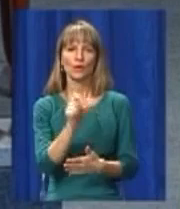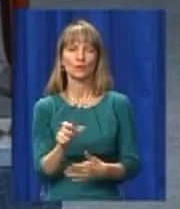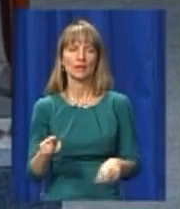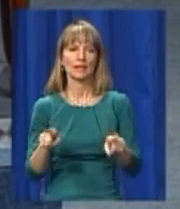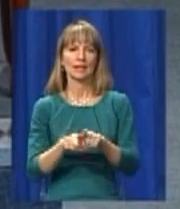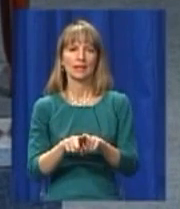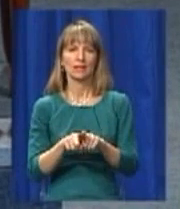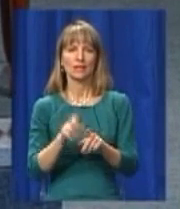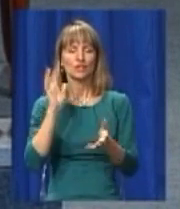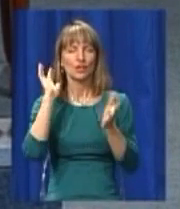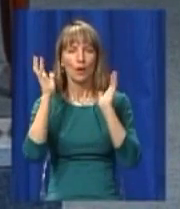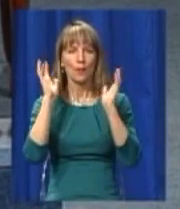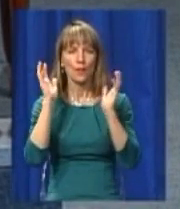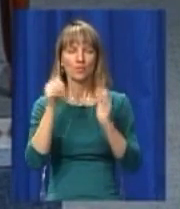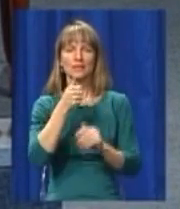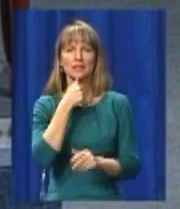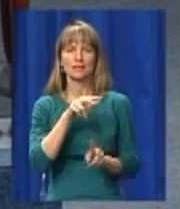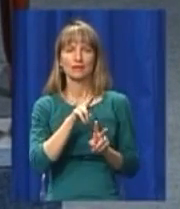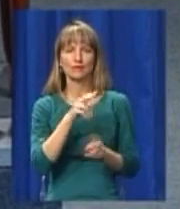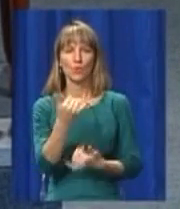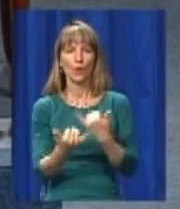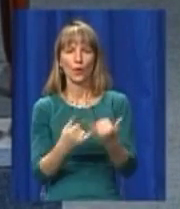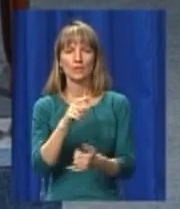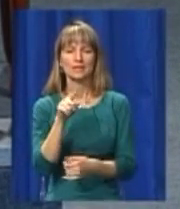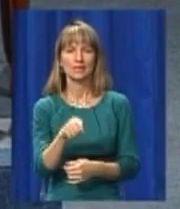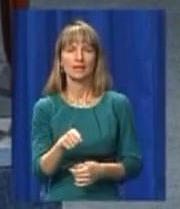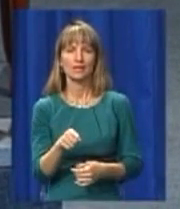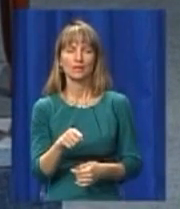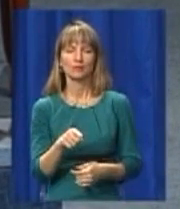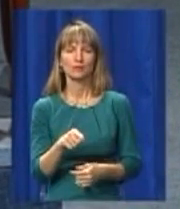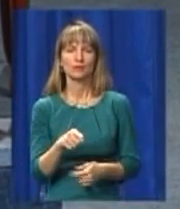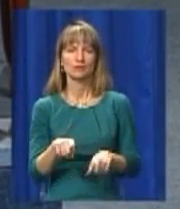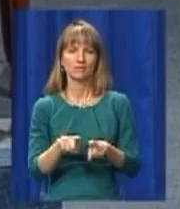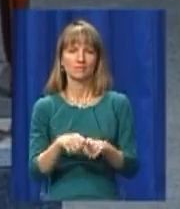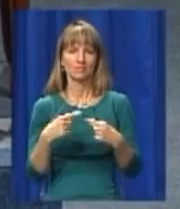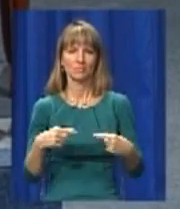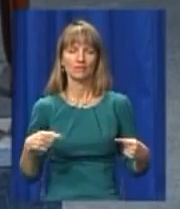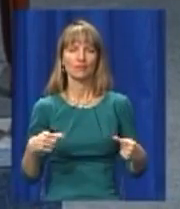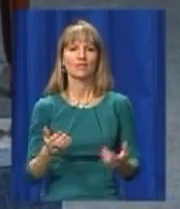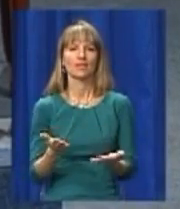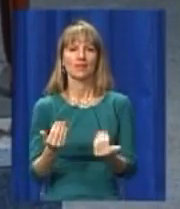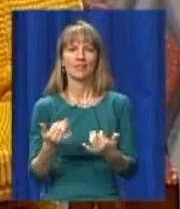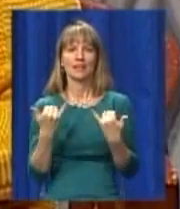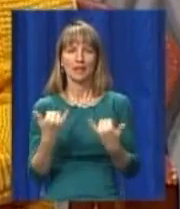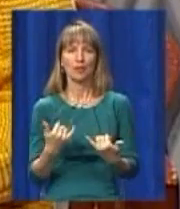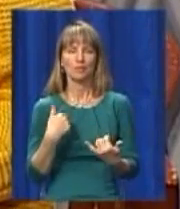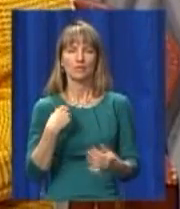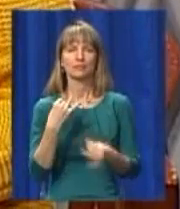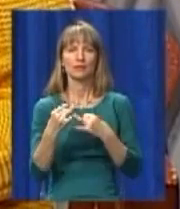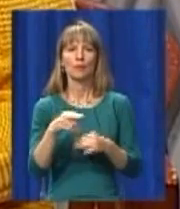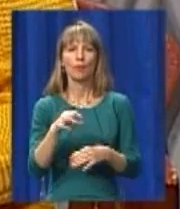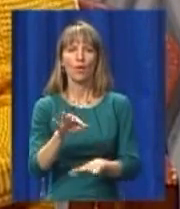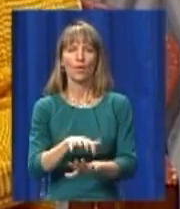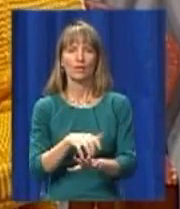таких шампуней, там, я не знаю, засобів догляду за ними. Да, милом таким миєш. І таке інше. А давай тепер, ми вже заговорились про